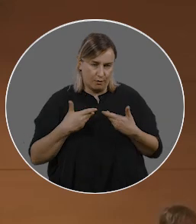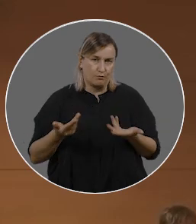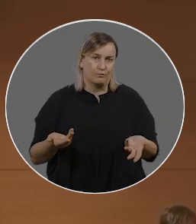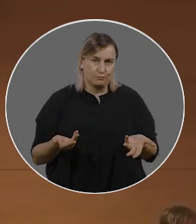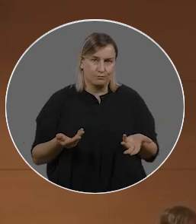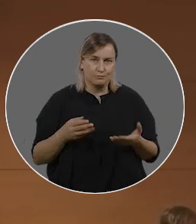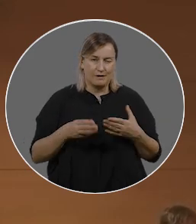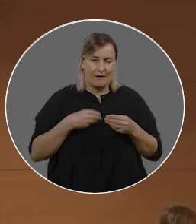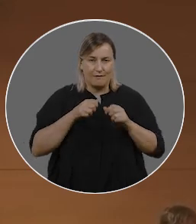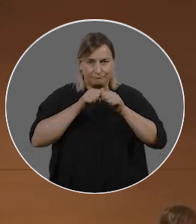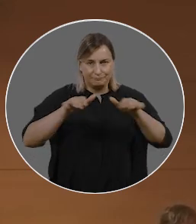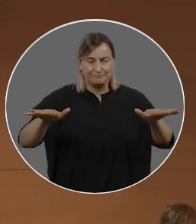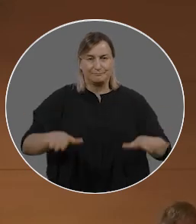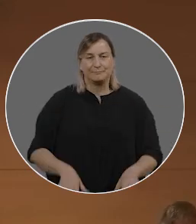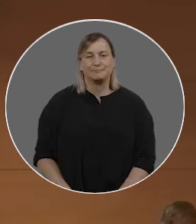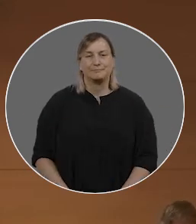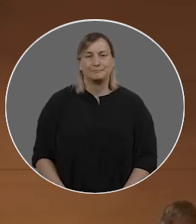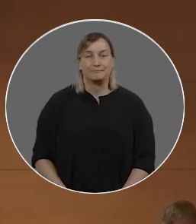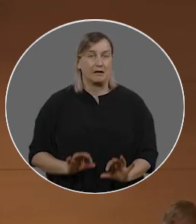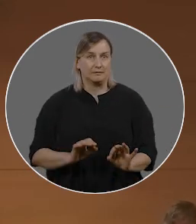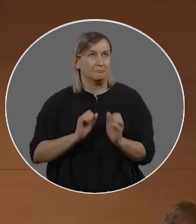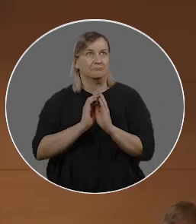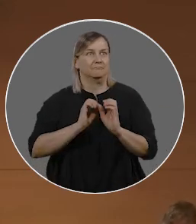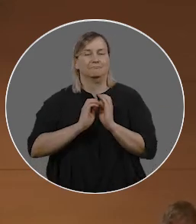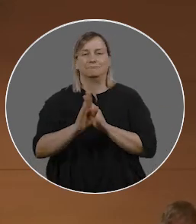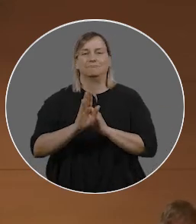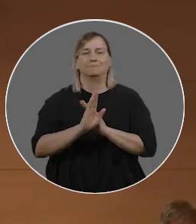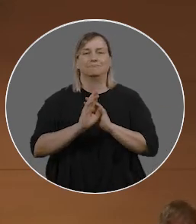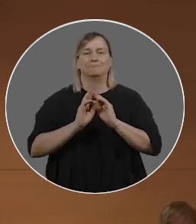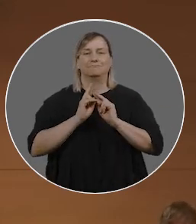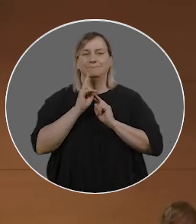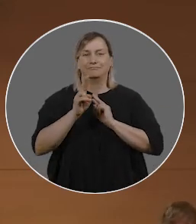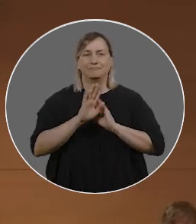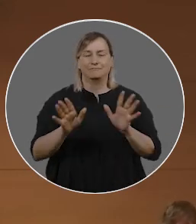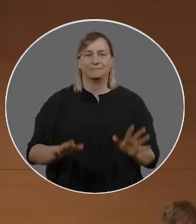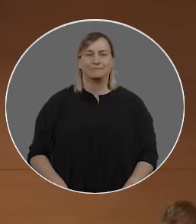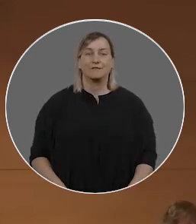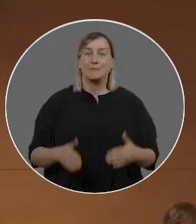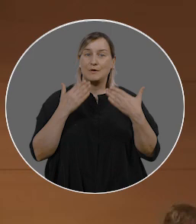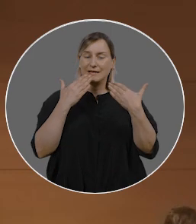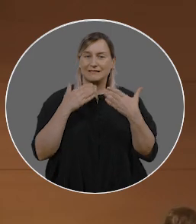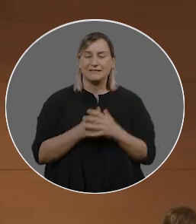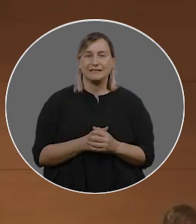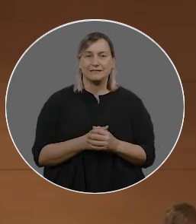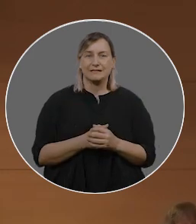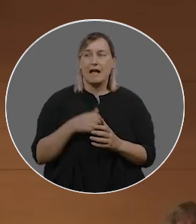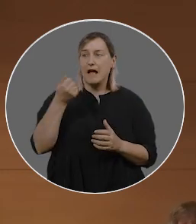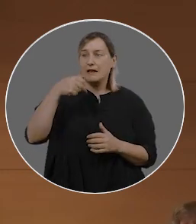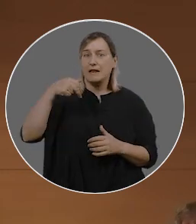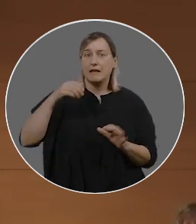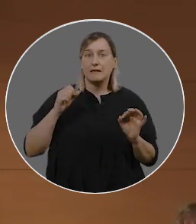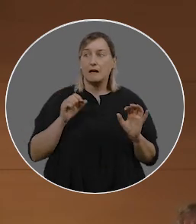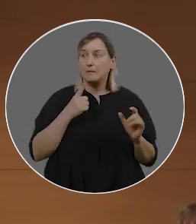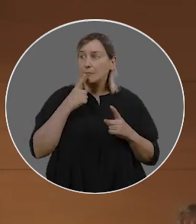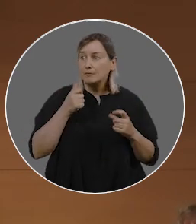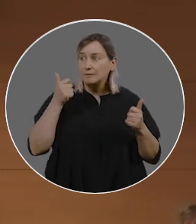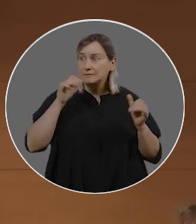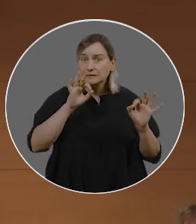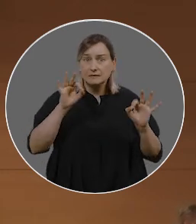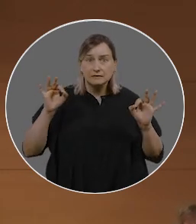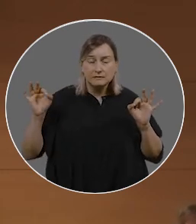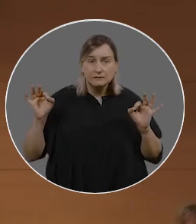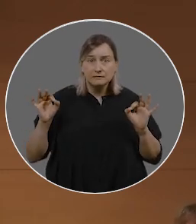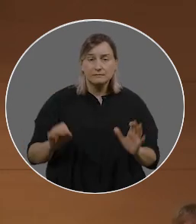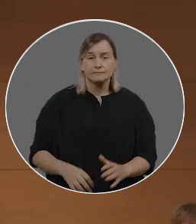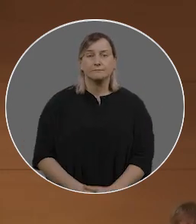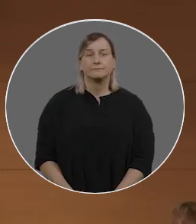a fer-ne difusió. Així de clar. Molt bé, moltes gràcies, Anna. Doncs hi ha alguna